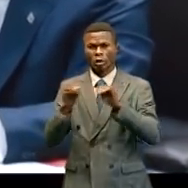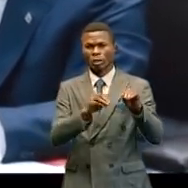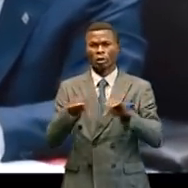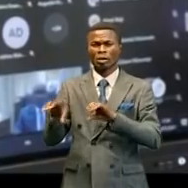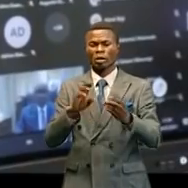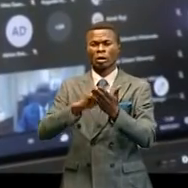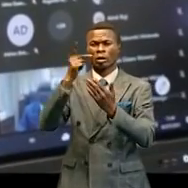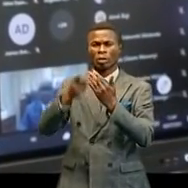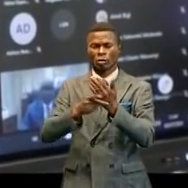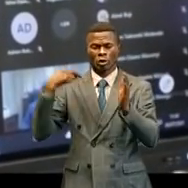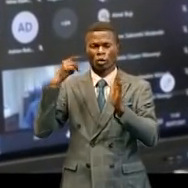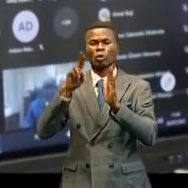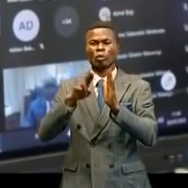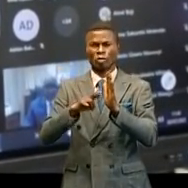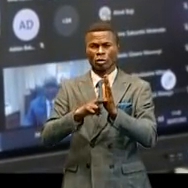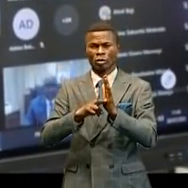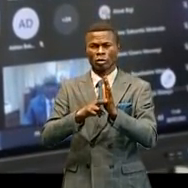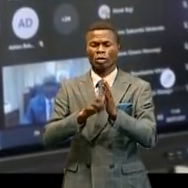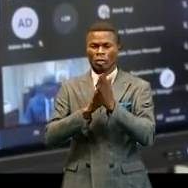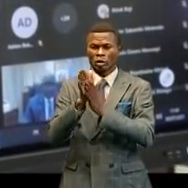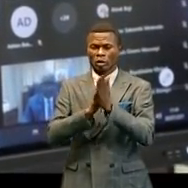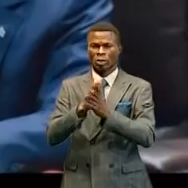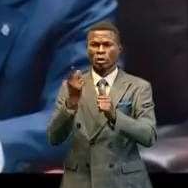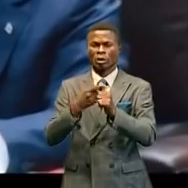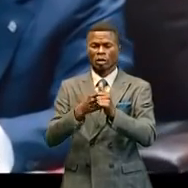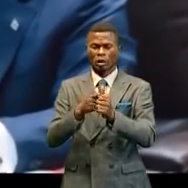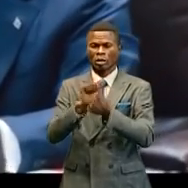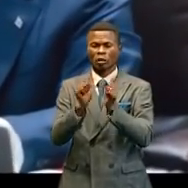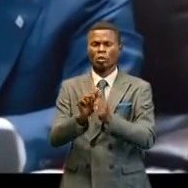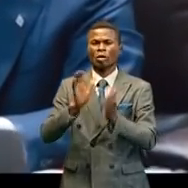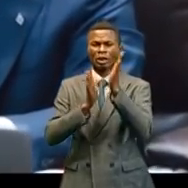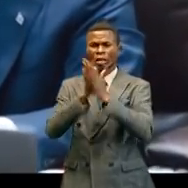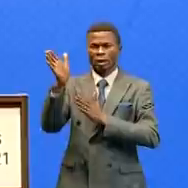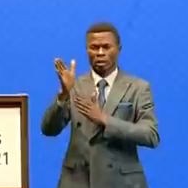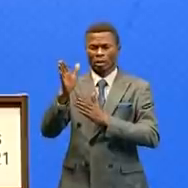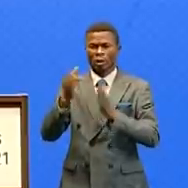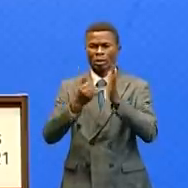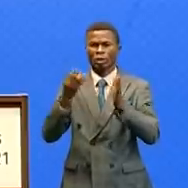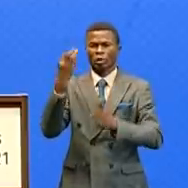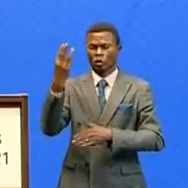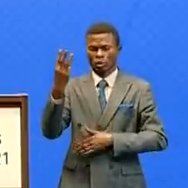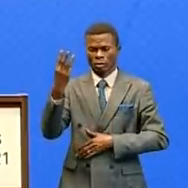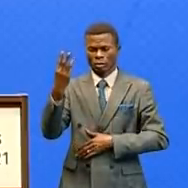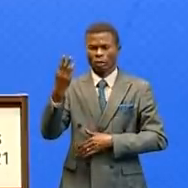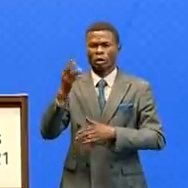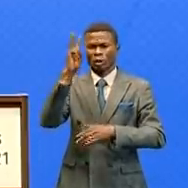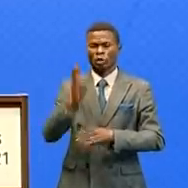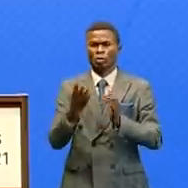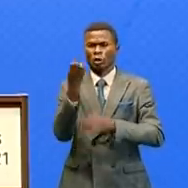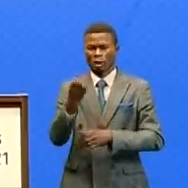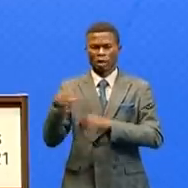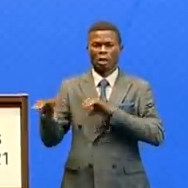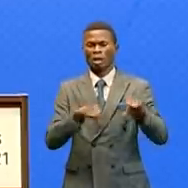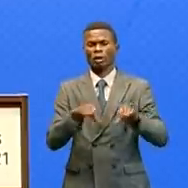œuvre du programme du gouvernement qui repose sur 15 piliers, 62 axes et 340